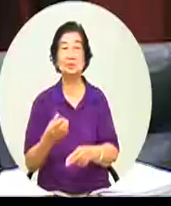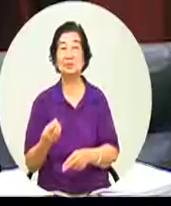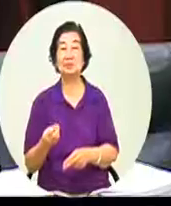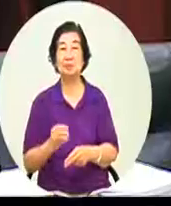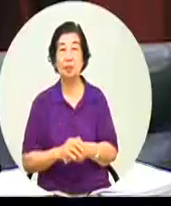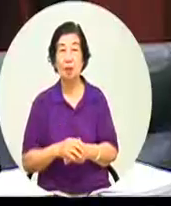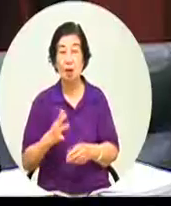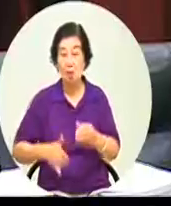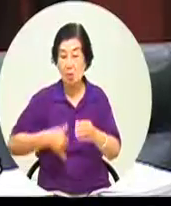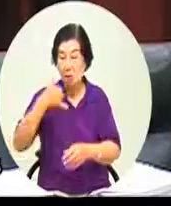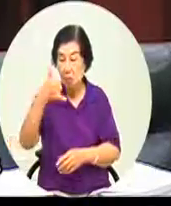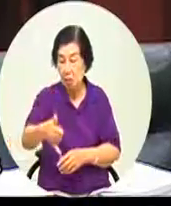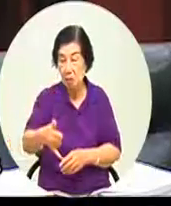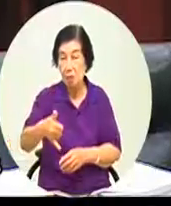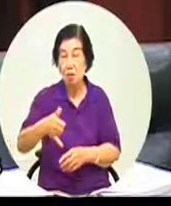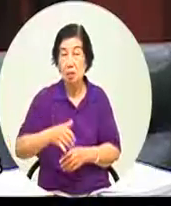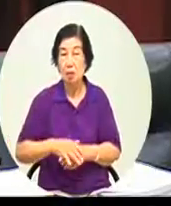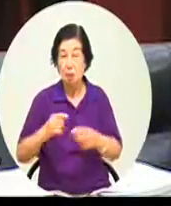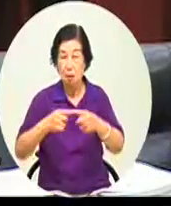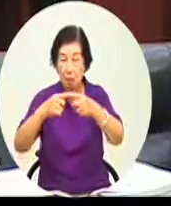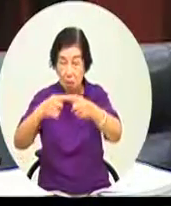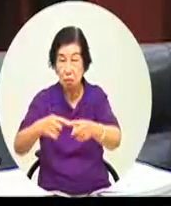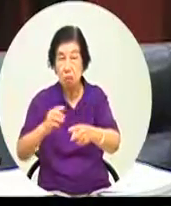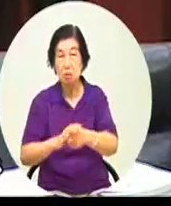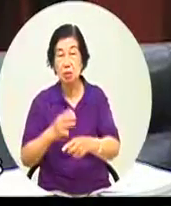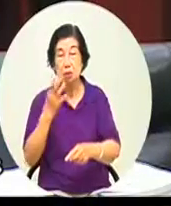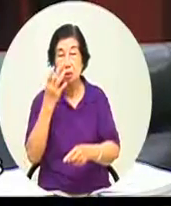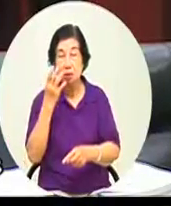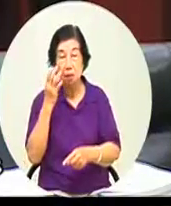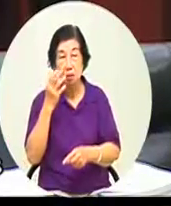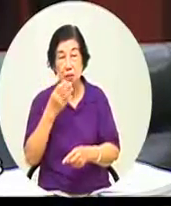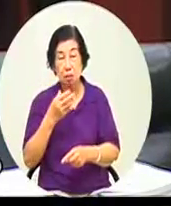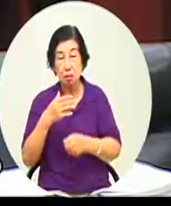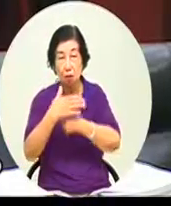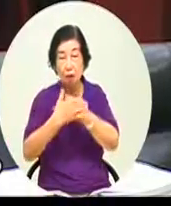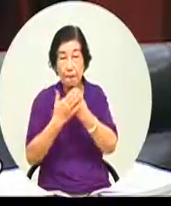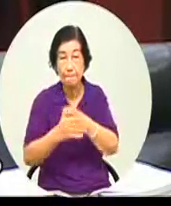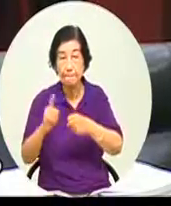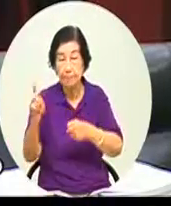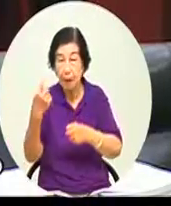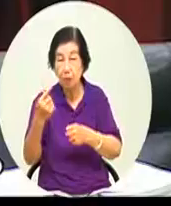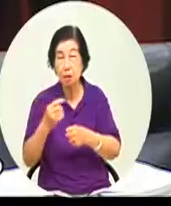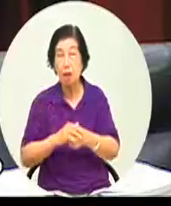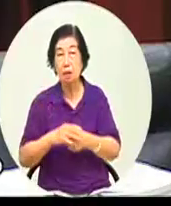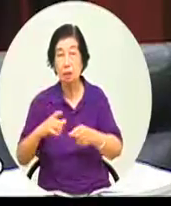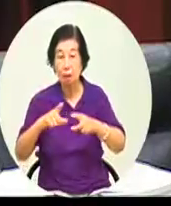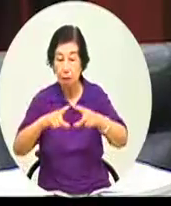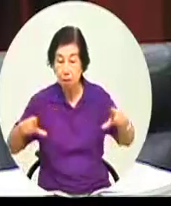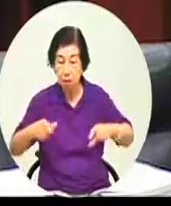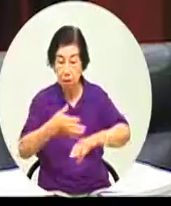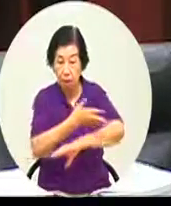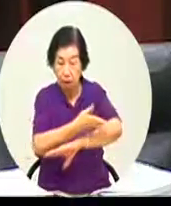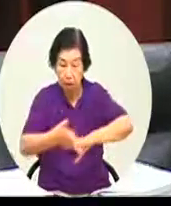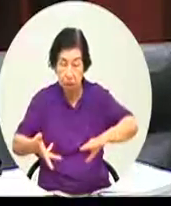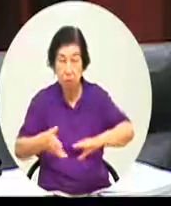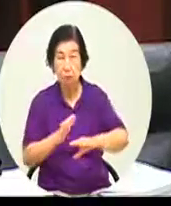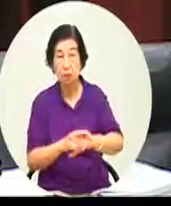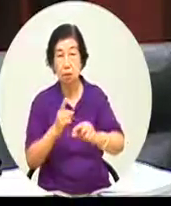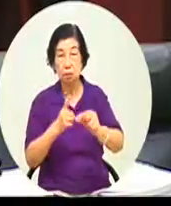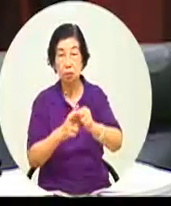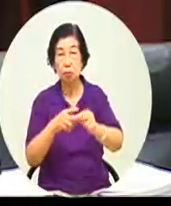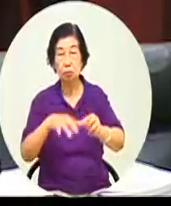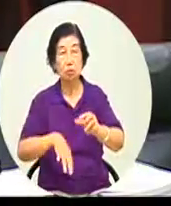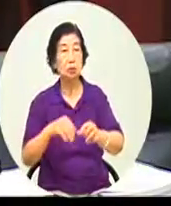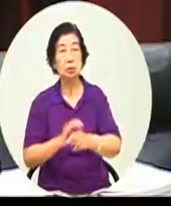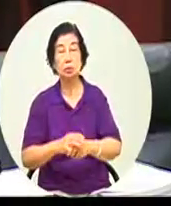讲毋是啦，毋是大溪啦，是亚溪的边，毋是大溪的中央啦。我相